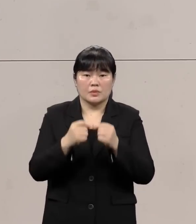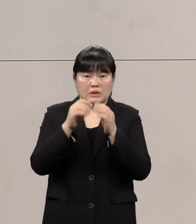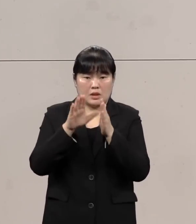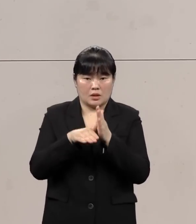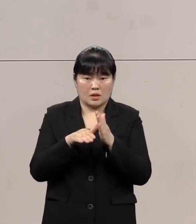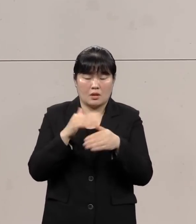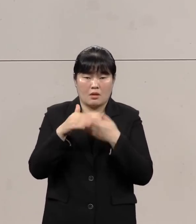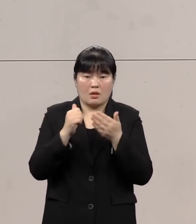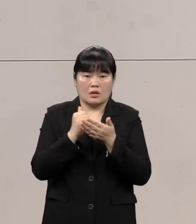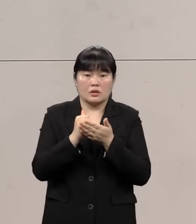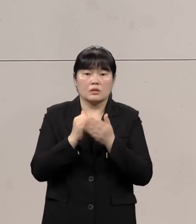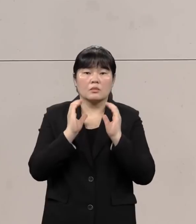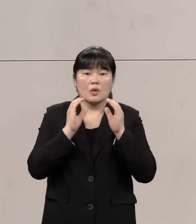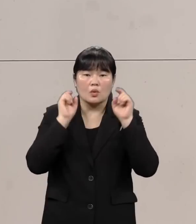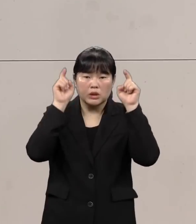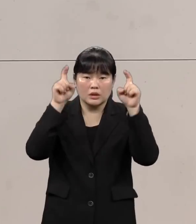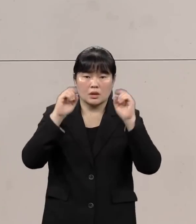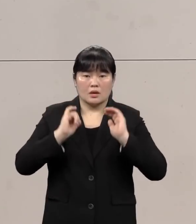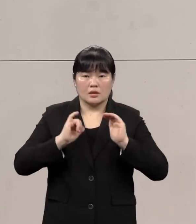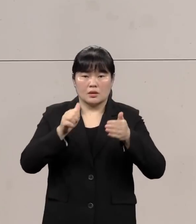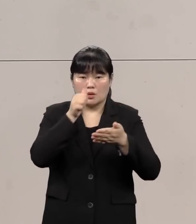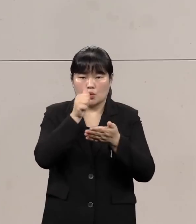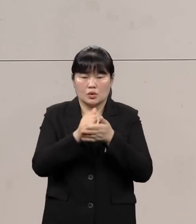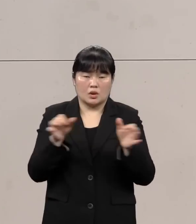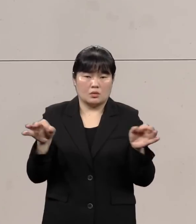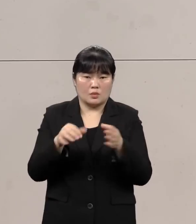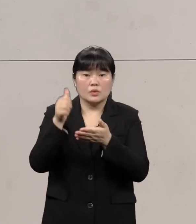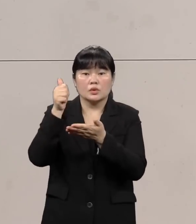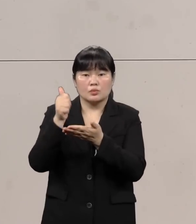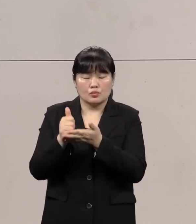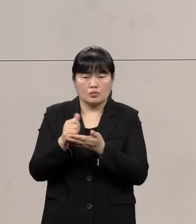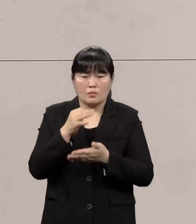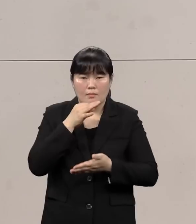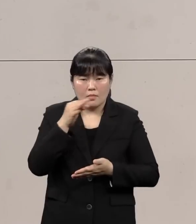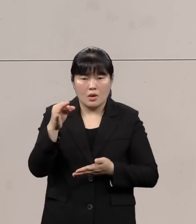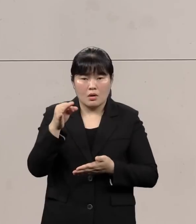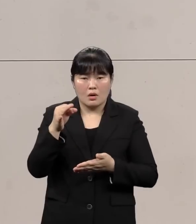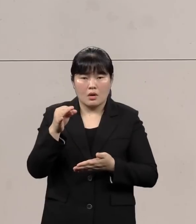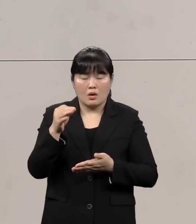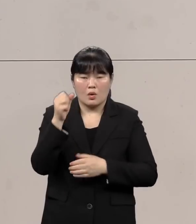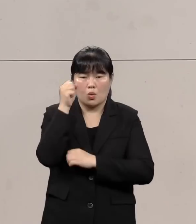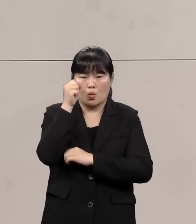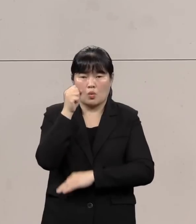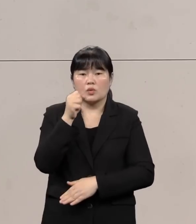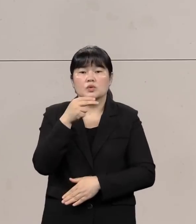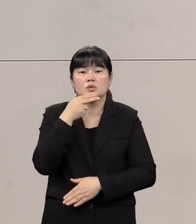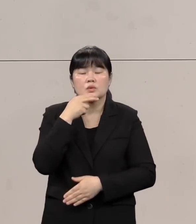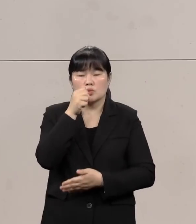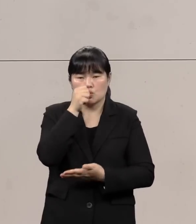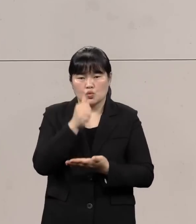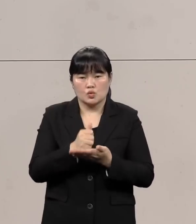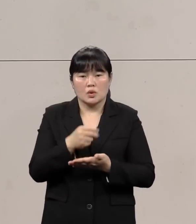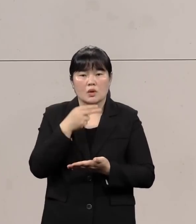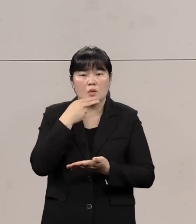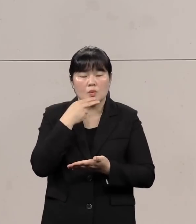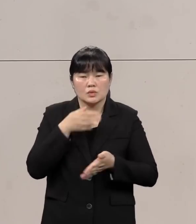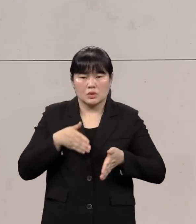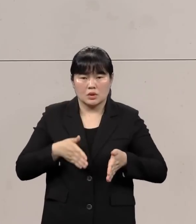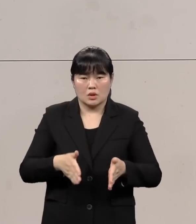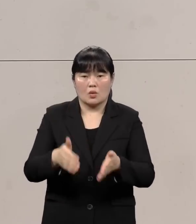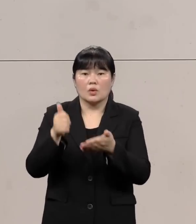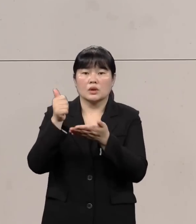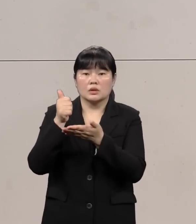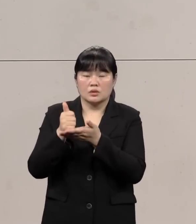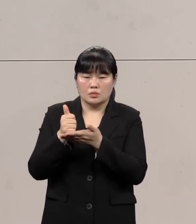없애시는 분 또 죄의 물들지 않고 태어나신 분 언제 우리들이지 않으신 분